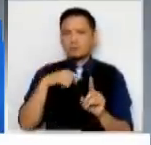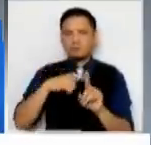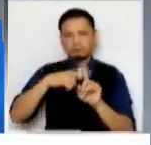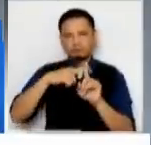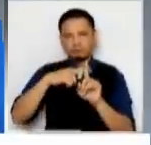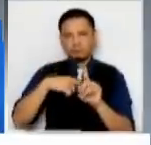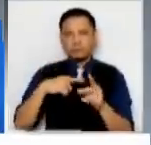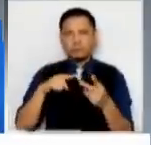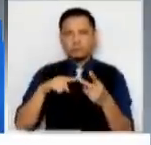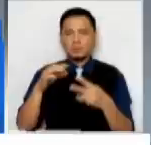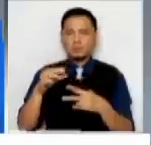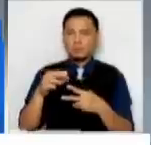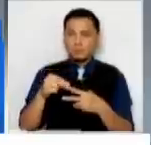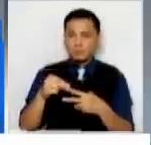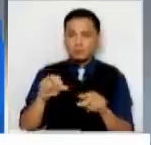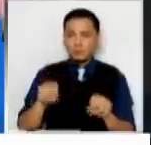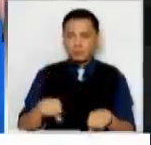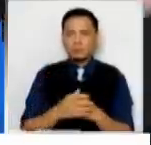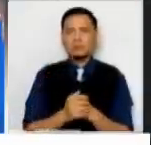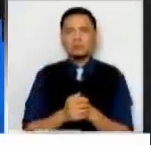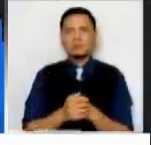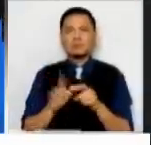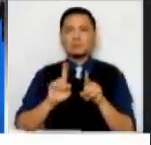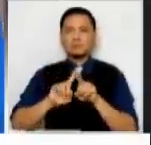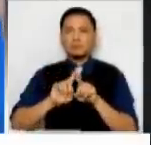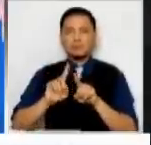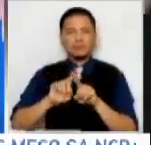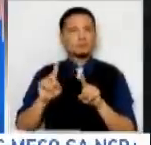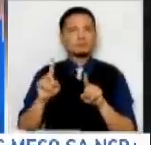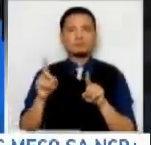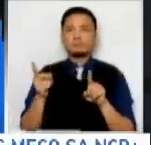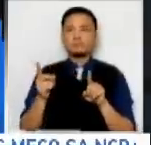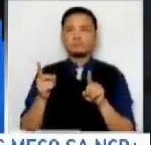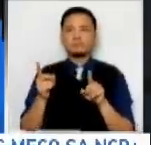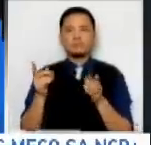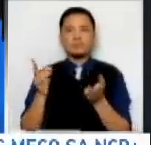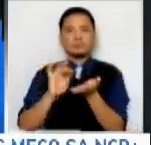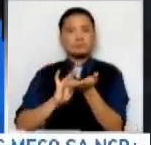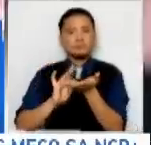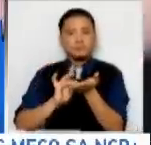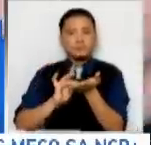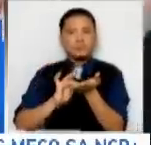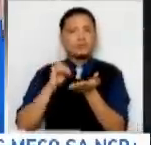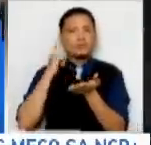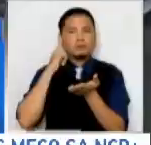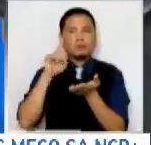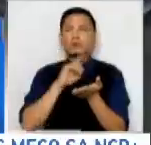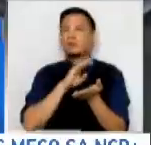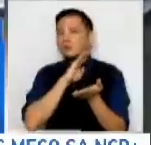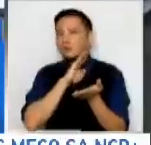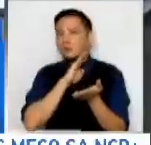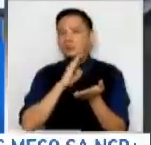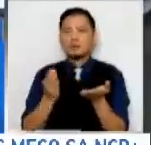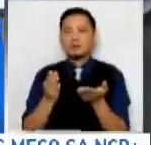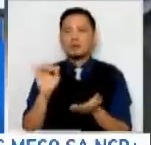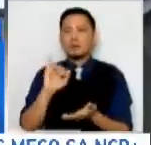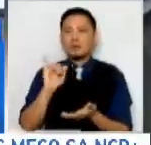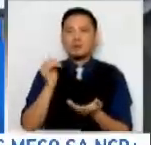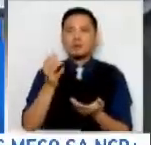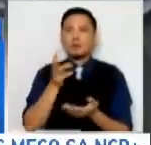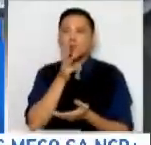have supportive management, katulad po ng mga para sa lagnat na gamot. Maaring lagyan ng oral rehydration na mga